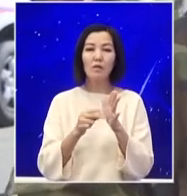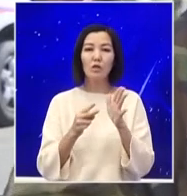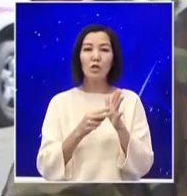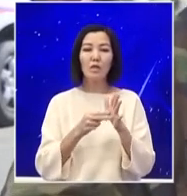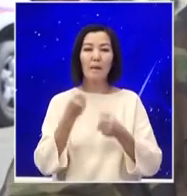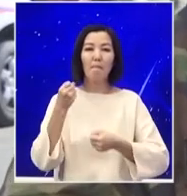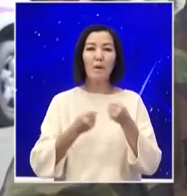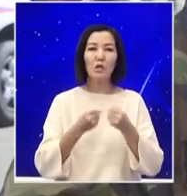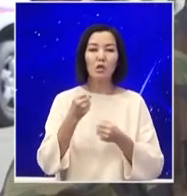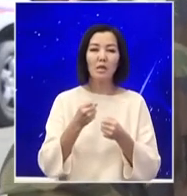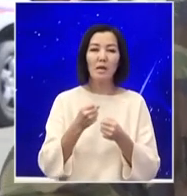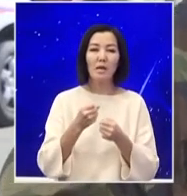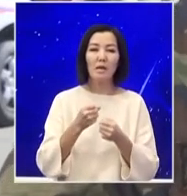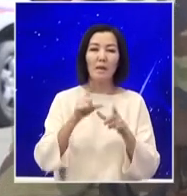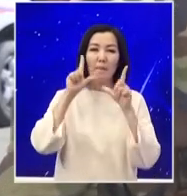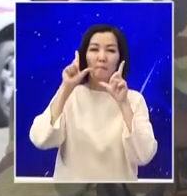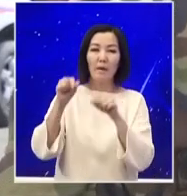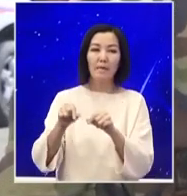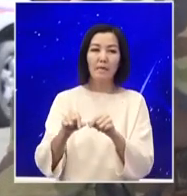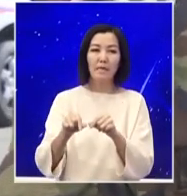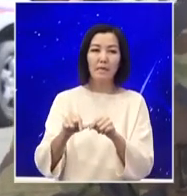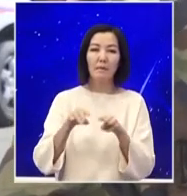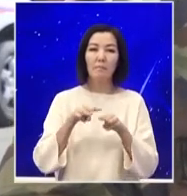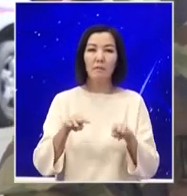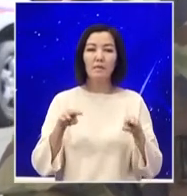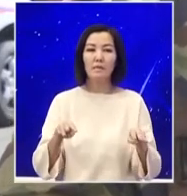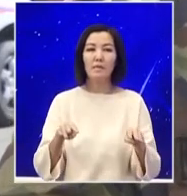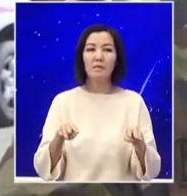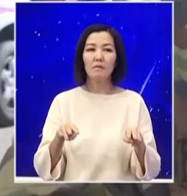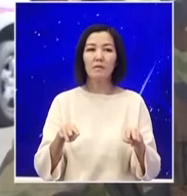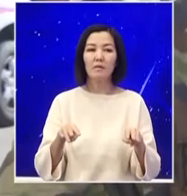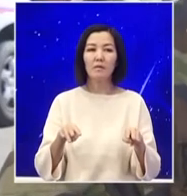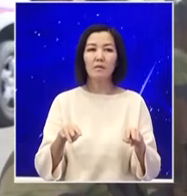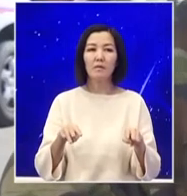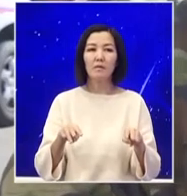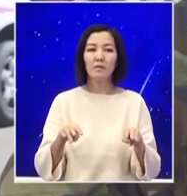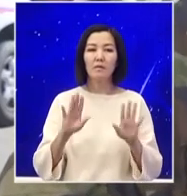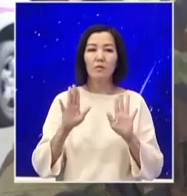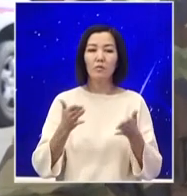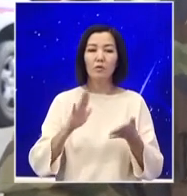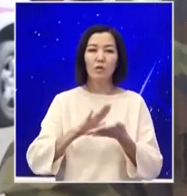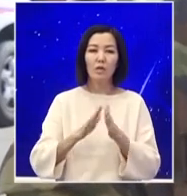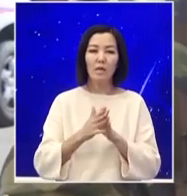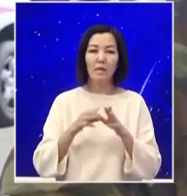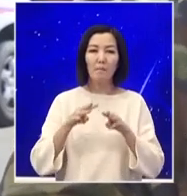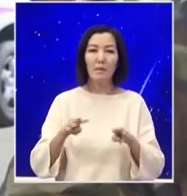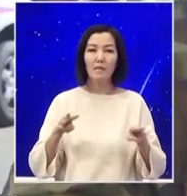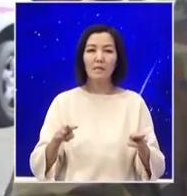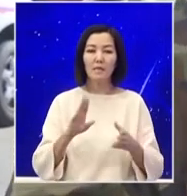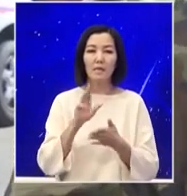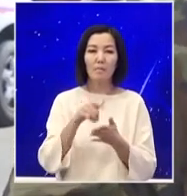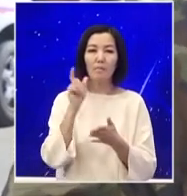машина автотехника шықты. Сол үшін министерство, төтенше жағдай министрлігі